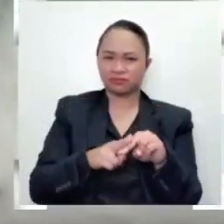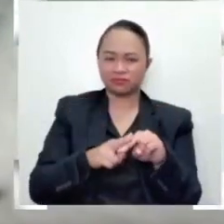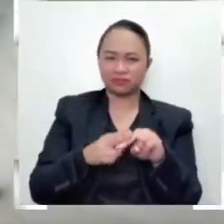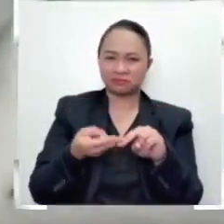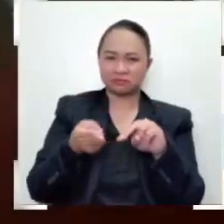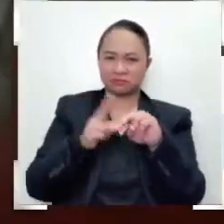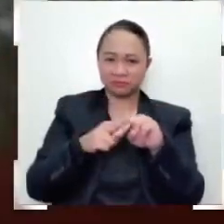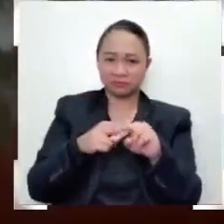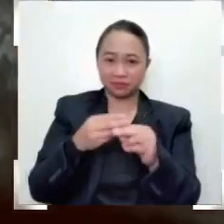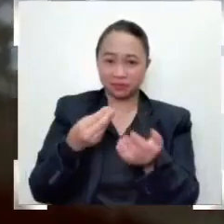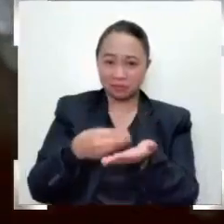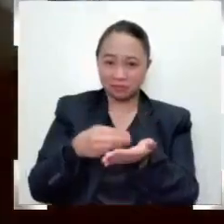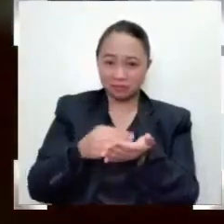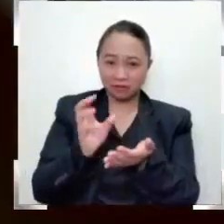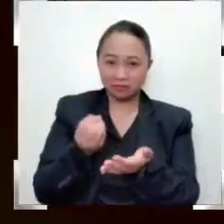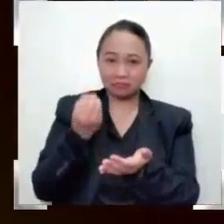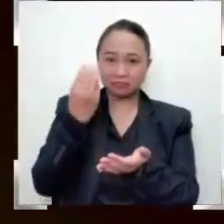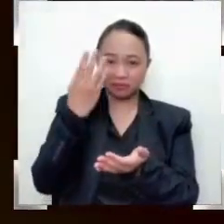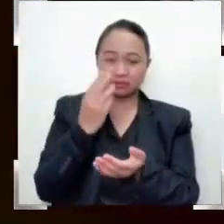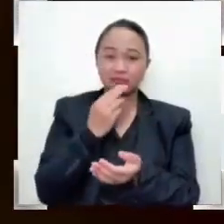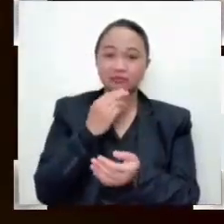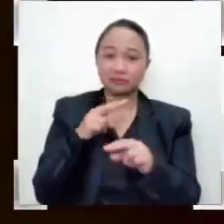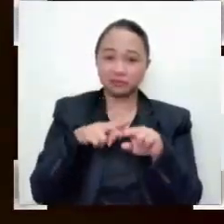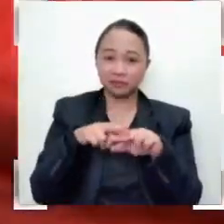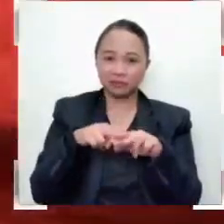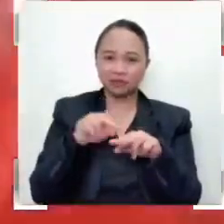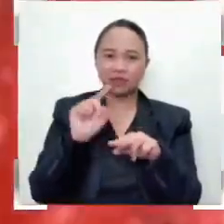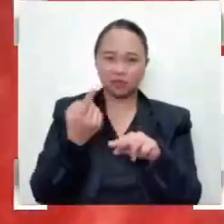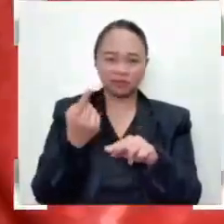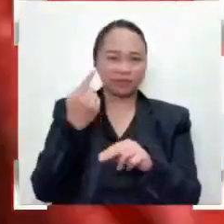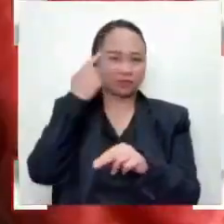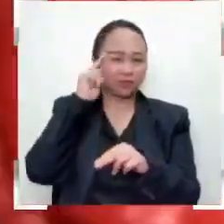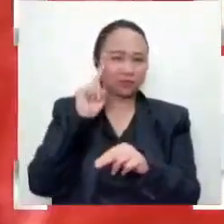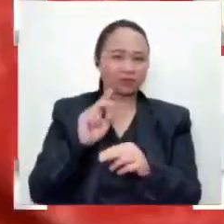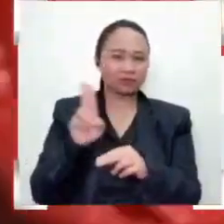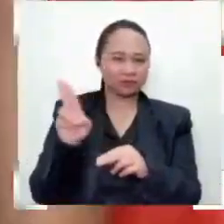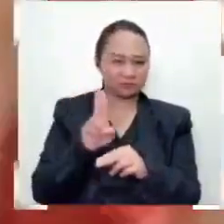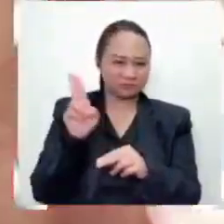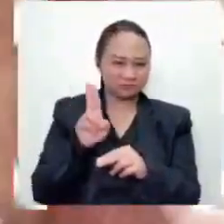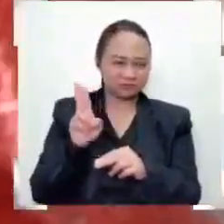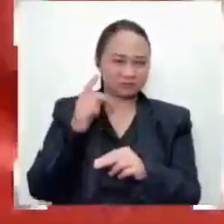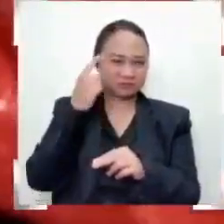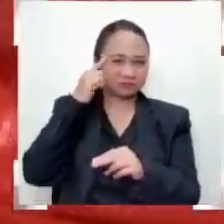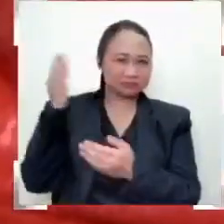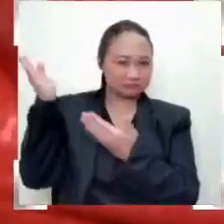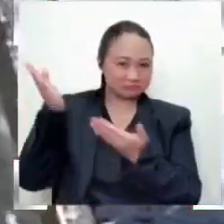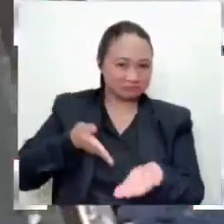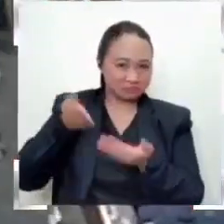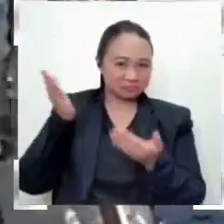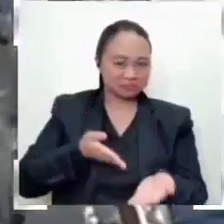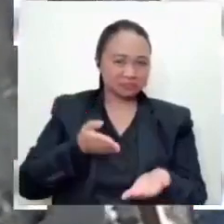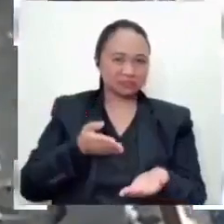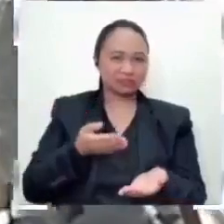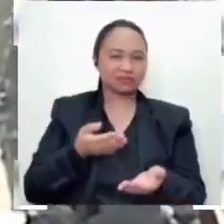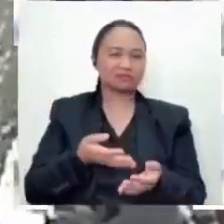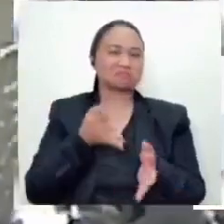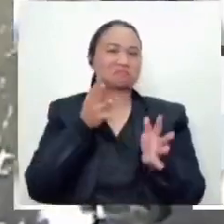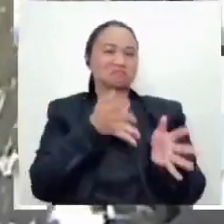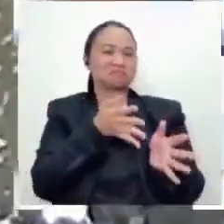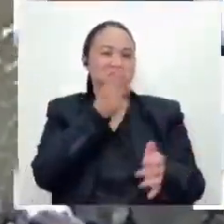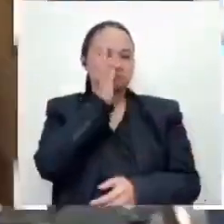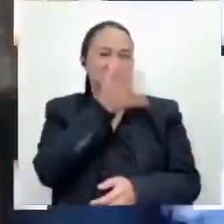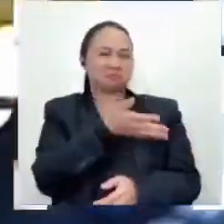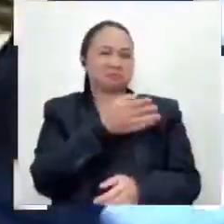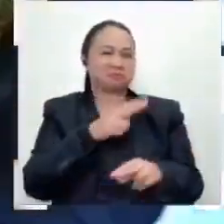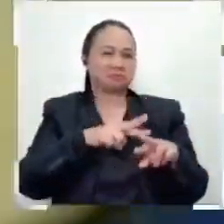na fertilizer, kaya kakailanganin daw mag-import ng asin. Napabayaan din daw ang salt industry ayon kay dating Agriculture